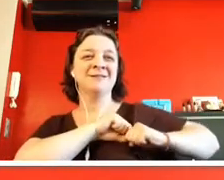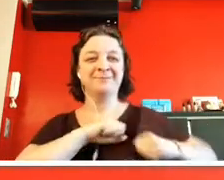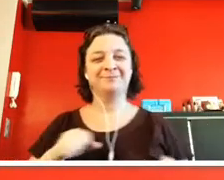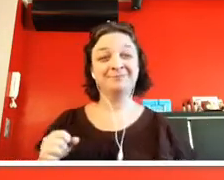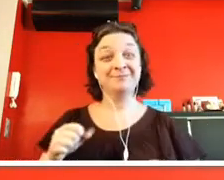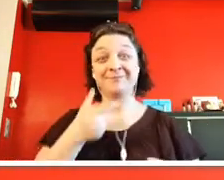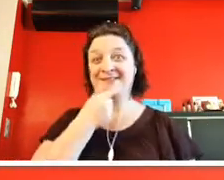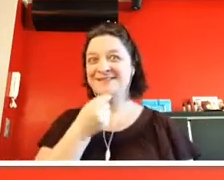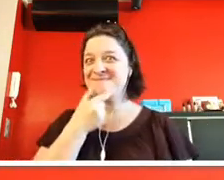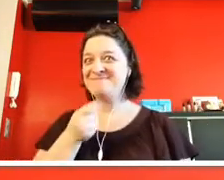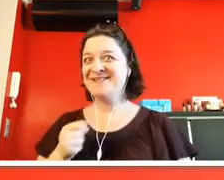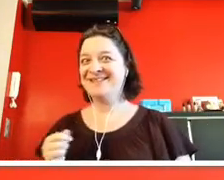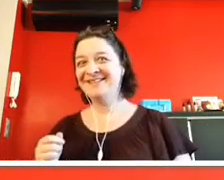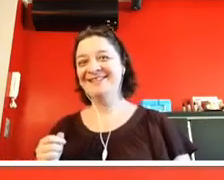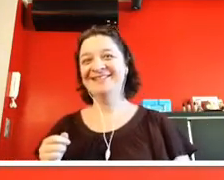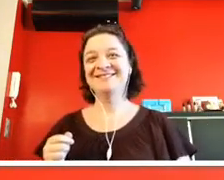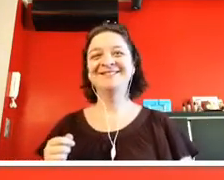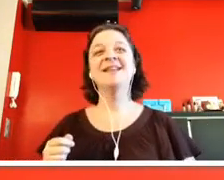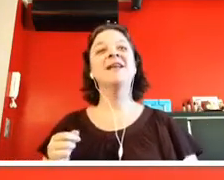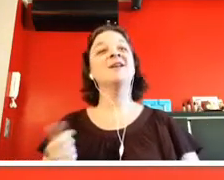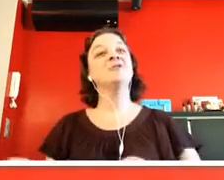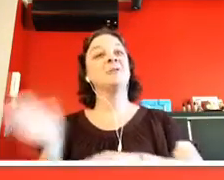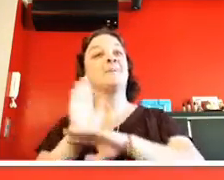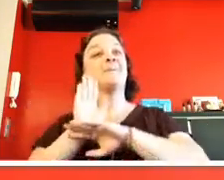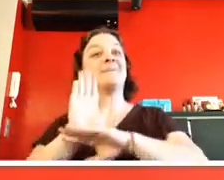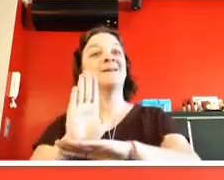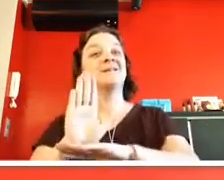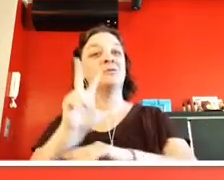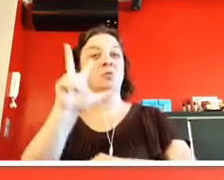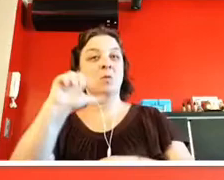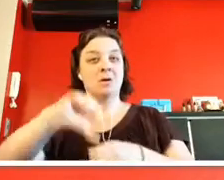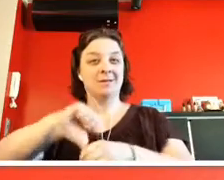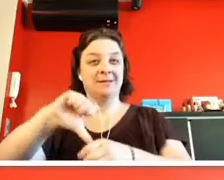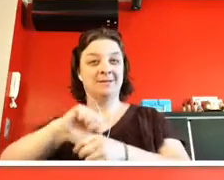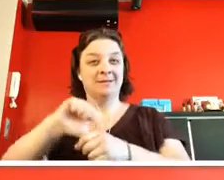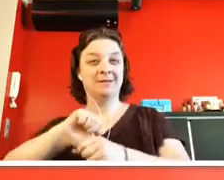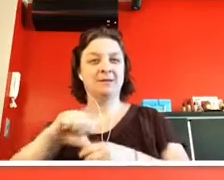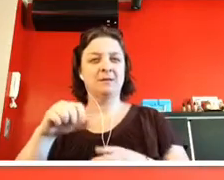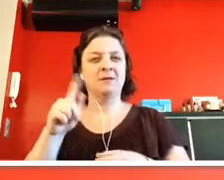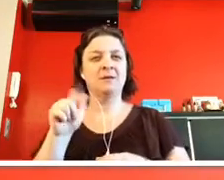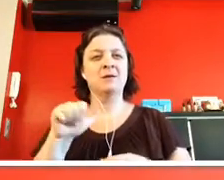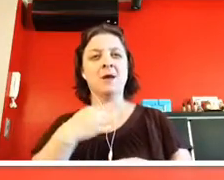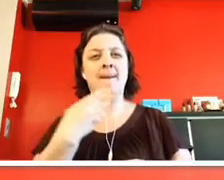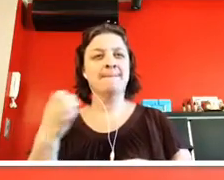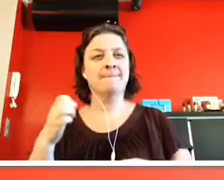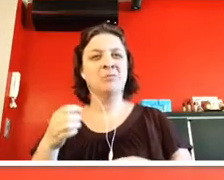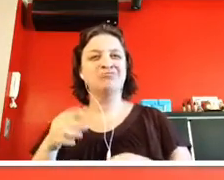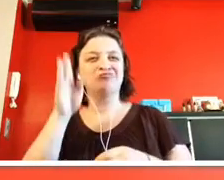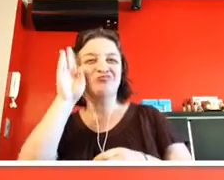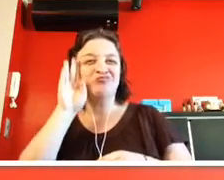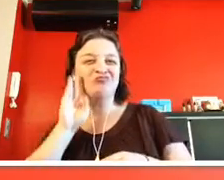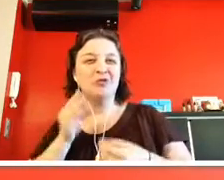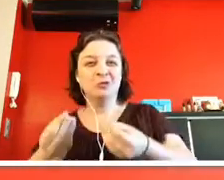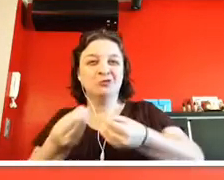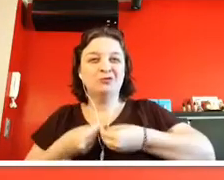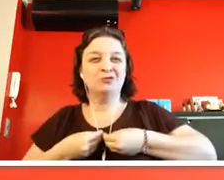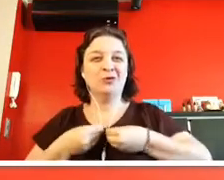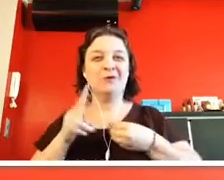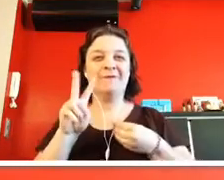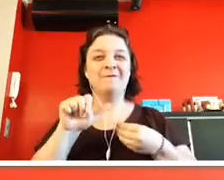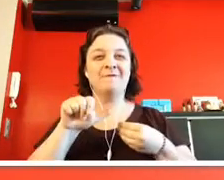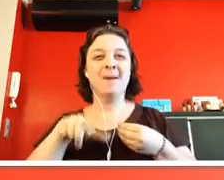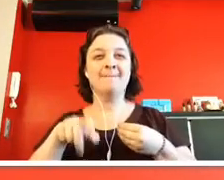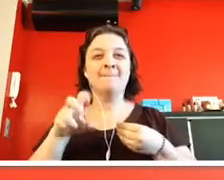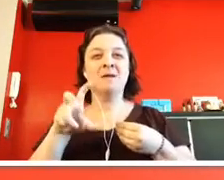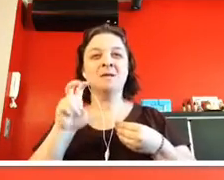en Espagne. Sympa, hein ? Alors, je vais vous présenter trois liquides d'une gamme qu'on m'a très gentiment